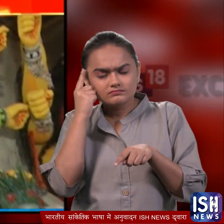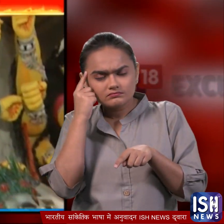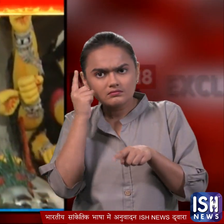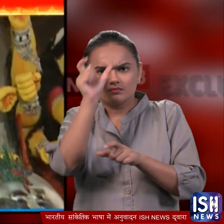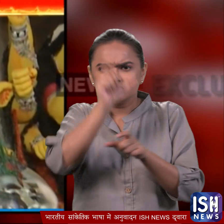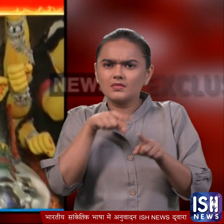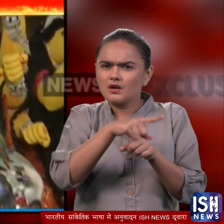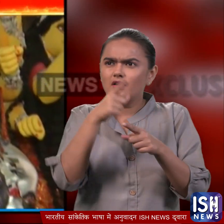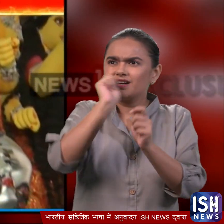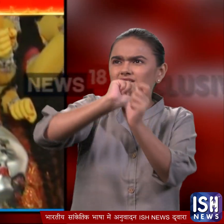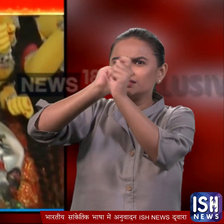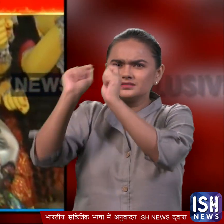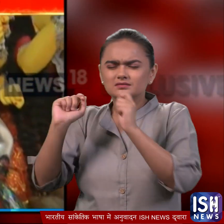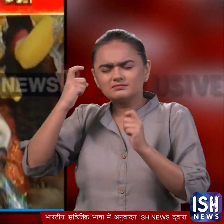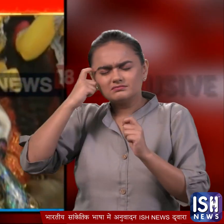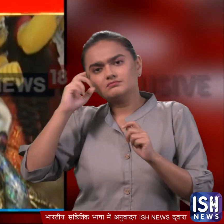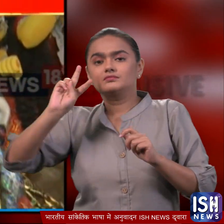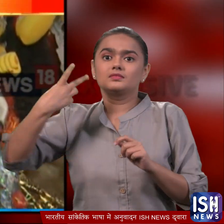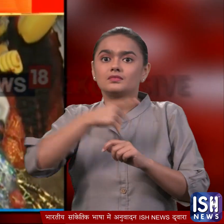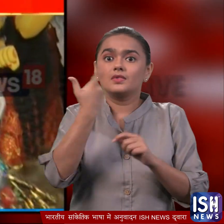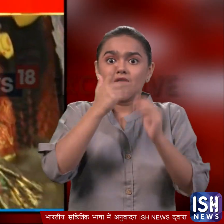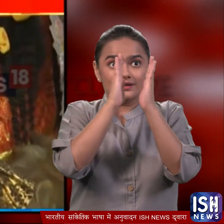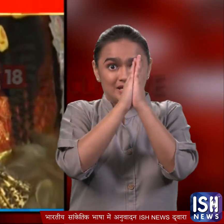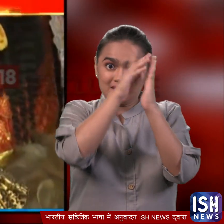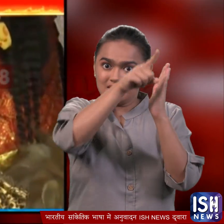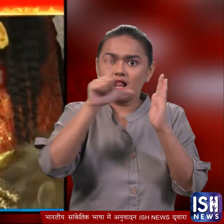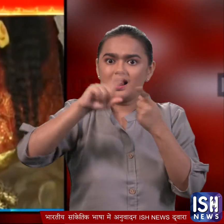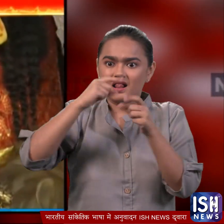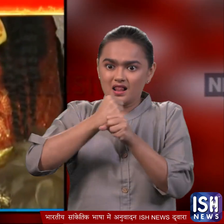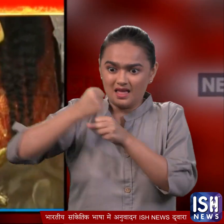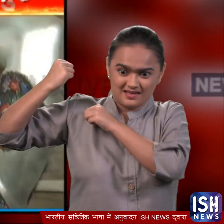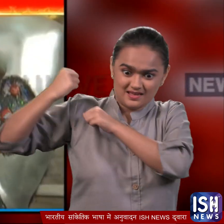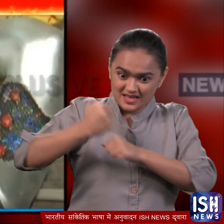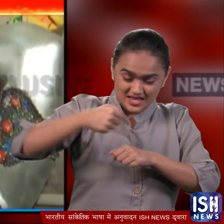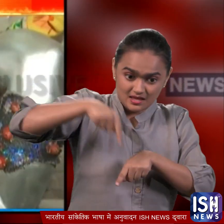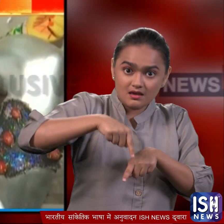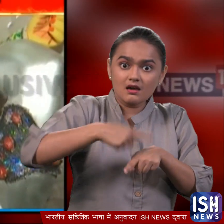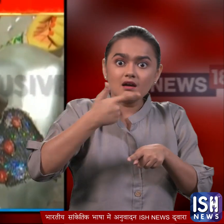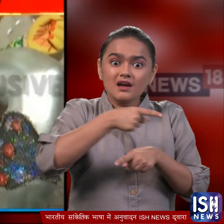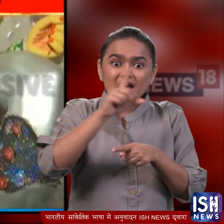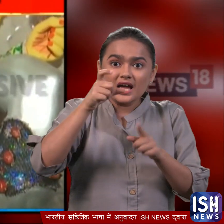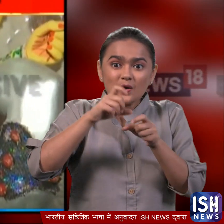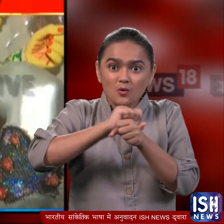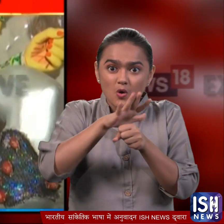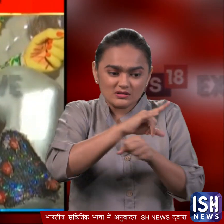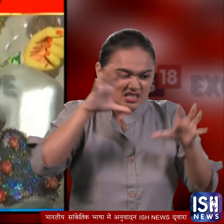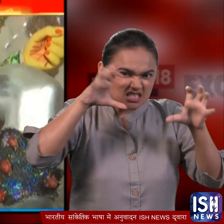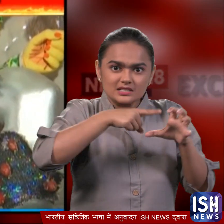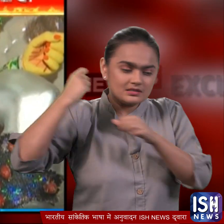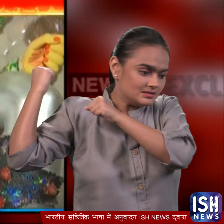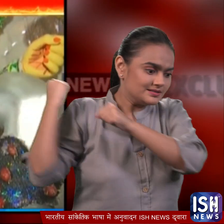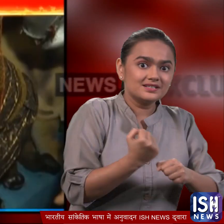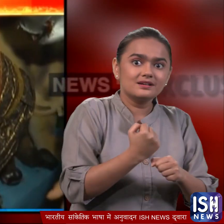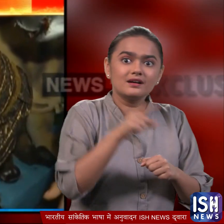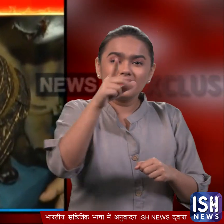इसी को ध्यान में रखकर एक कलाकार ने ऐसी मूर्ति बनाई जिसमें माता के पैरों में महामारी के डेल्टा वेरिएंट को राक्षस की तरह दिखाने